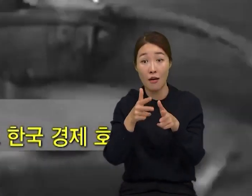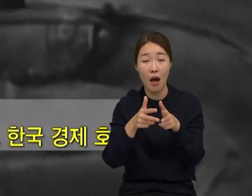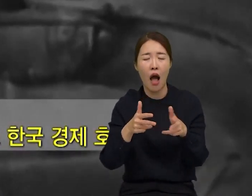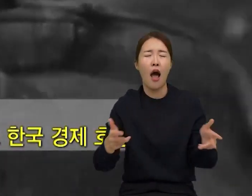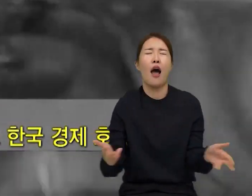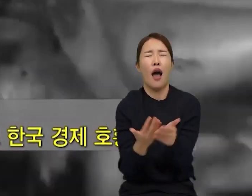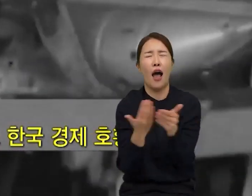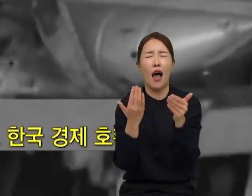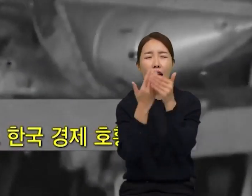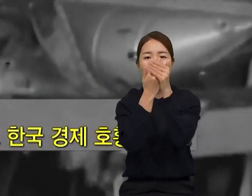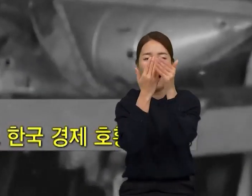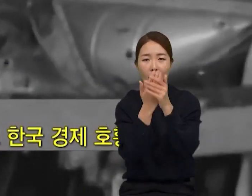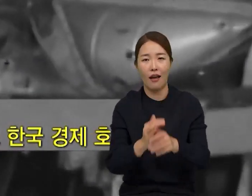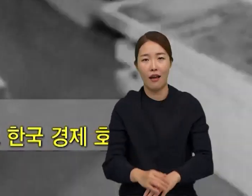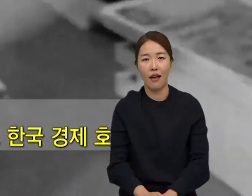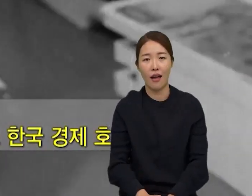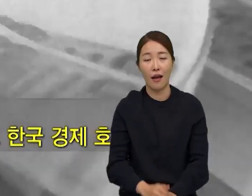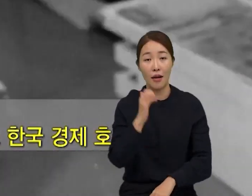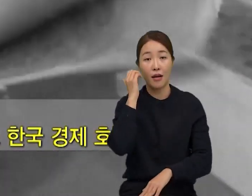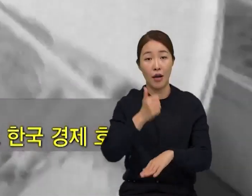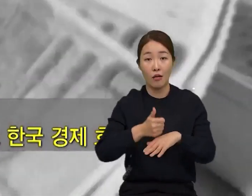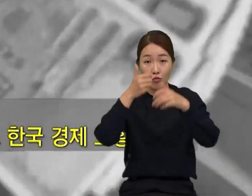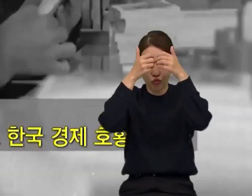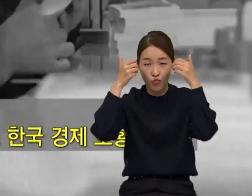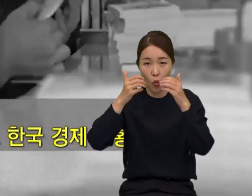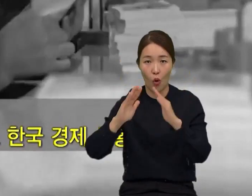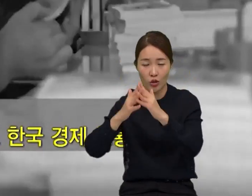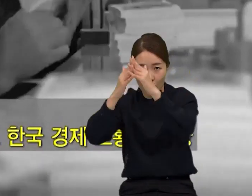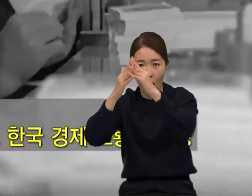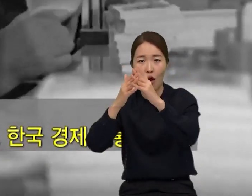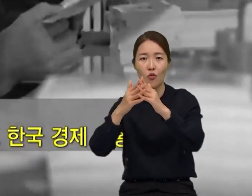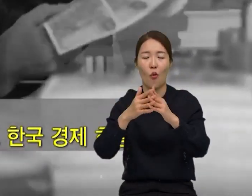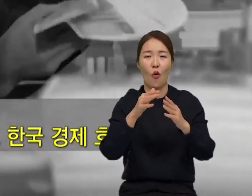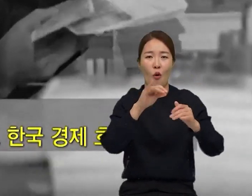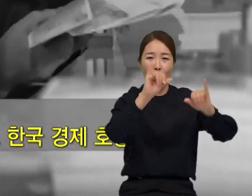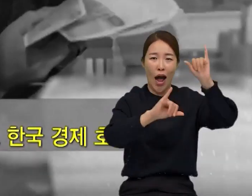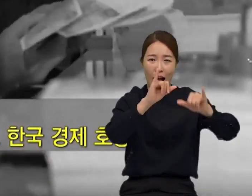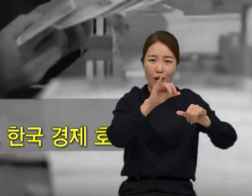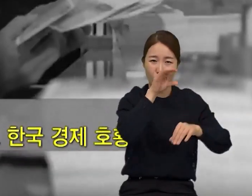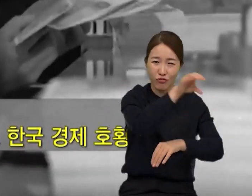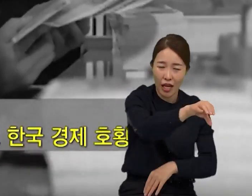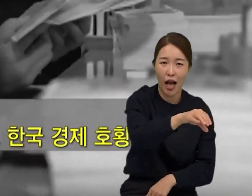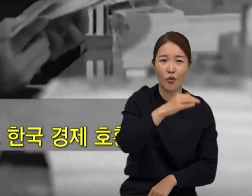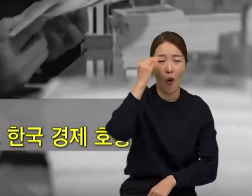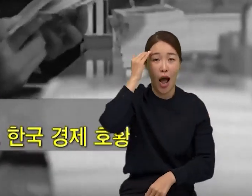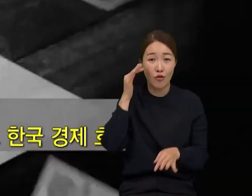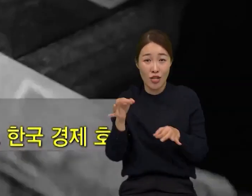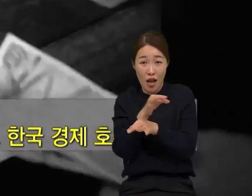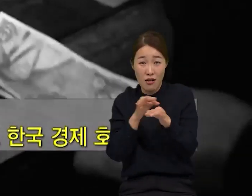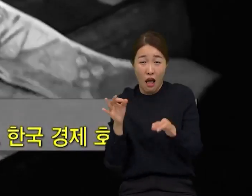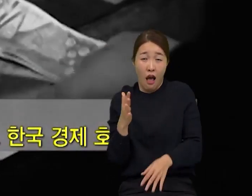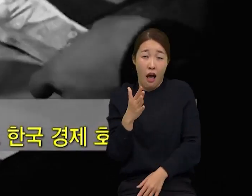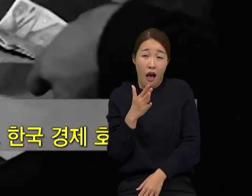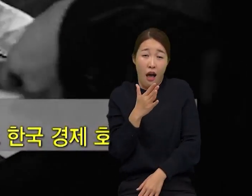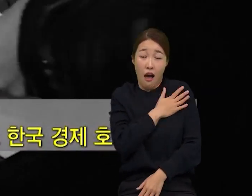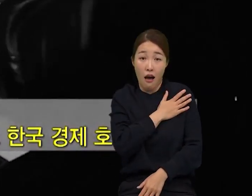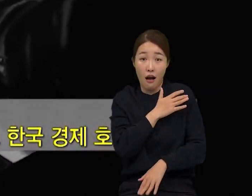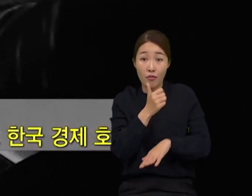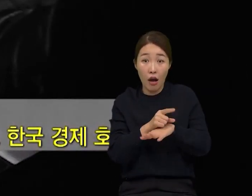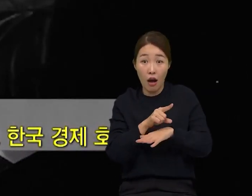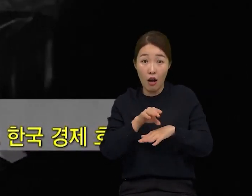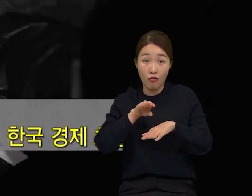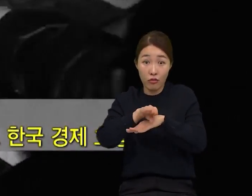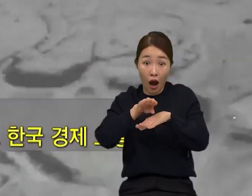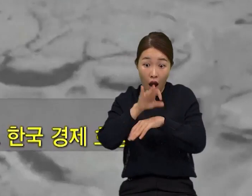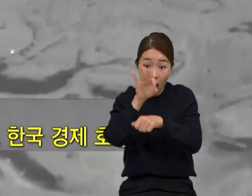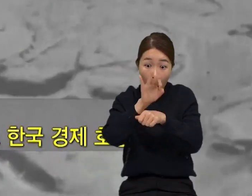자동차 산업은 급성장했다. 마침 중동건설과 중화학 투자로 한국 경제가 호황을 누리면서